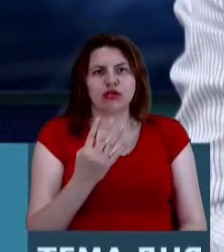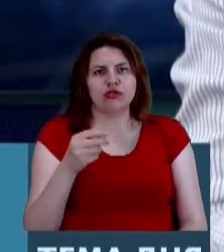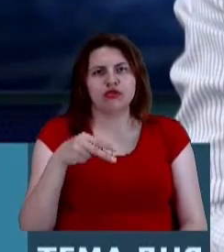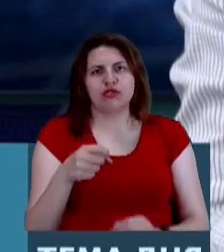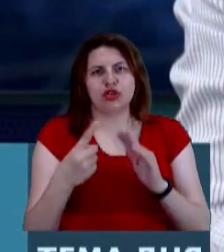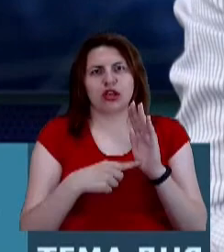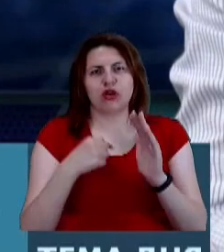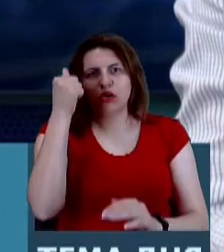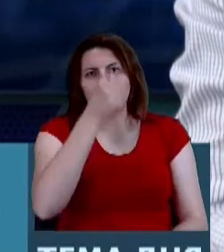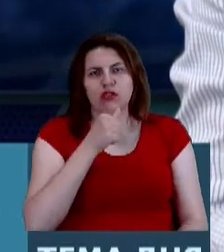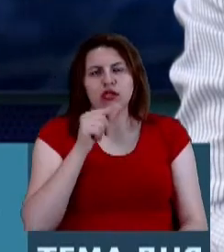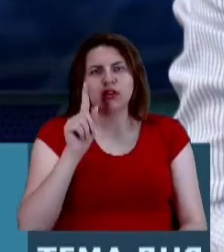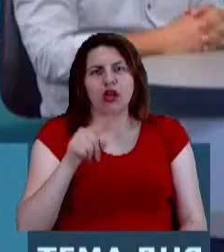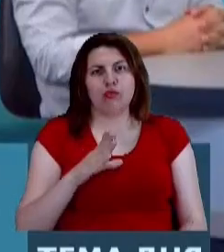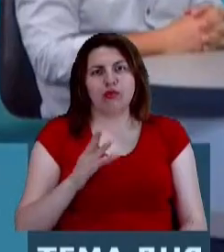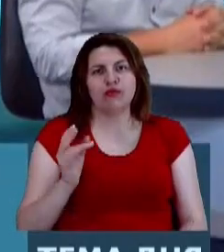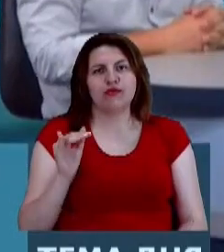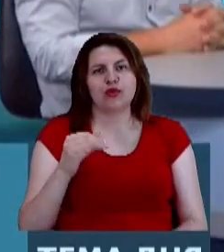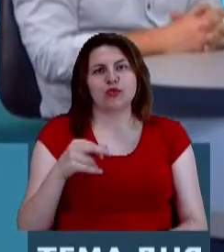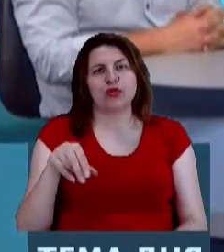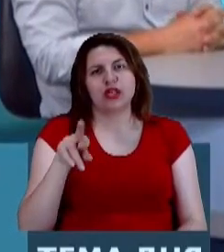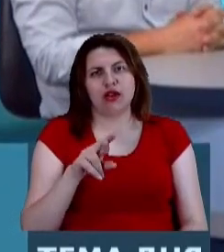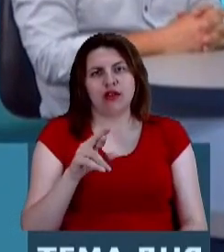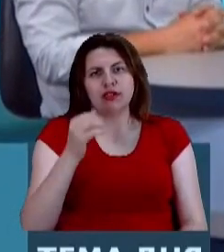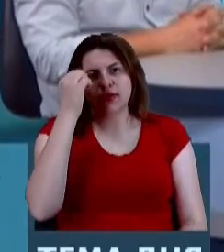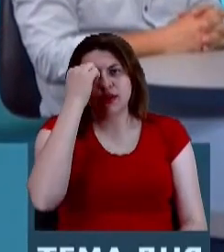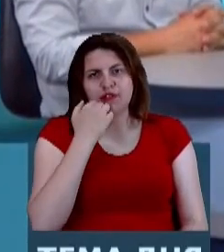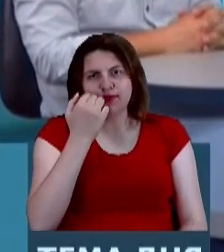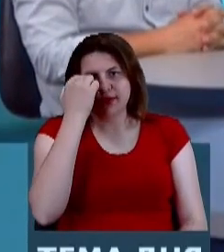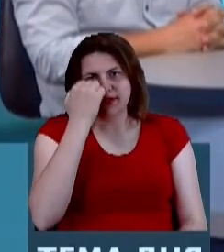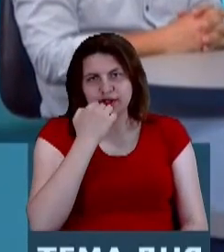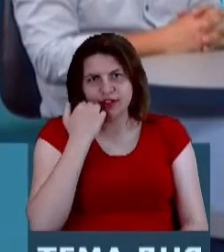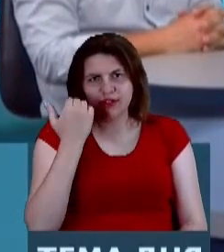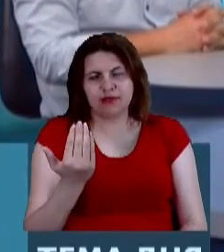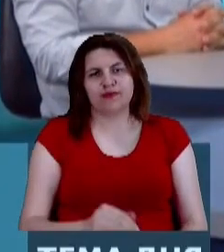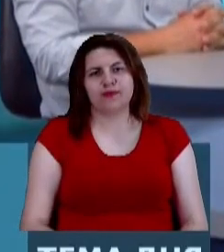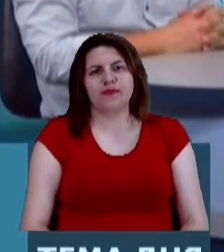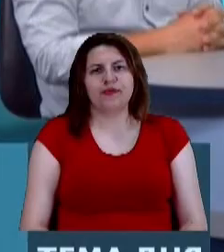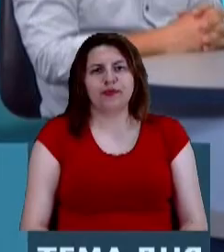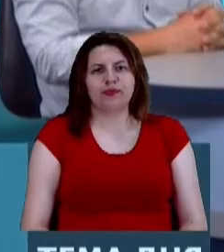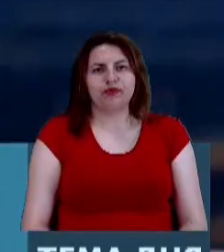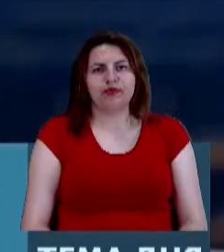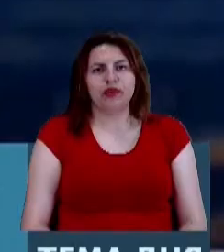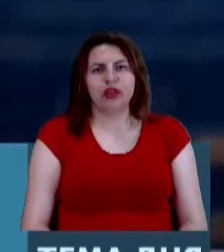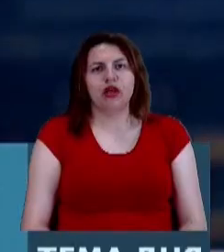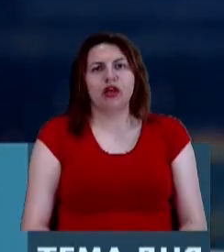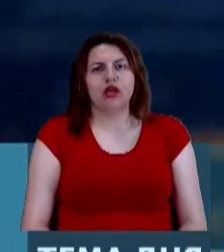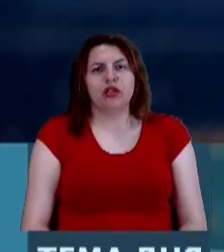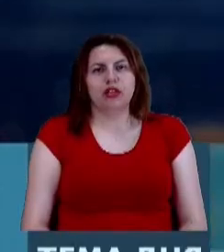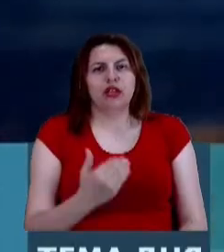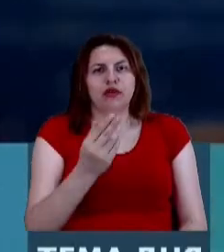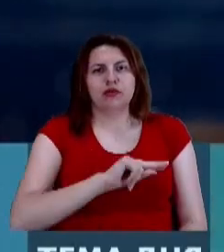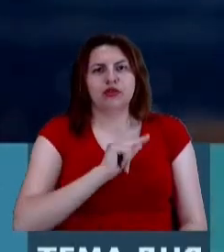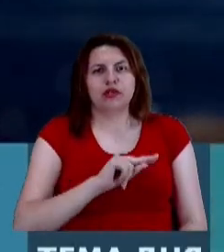2014-2016 років, також завітав до нас у студію. Дякую, пане Андрію, ще раз. Дякую вам, пані Катерино, за те, що прийшли до нас у студію. Для вас сьогодні працював